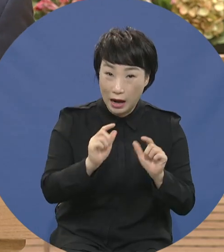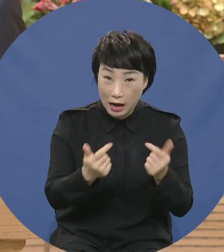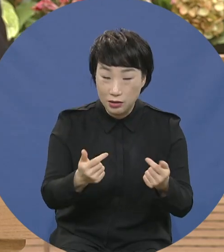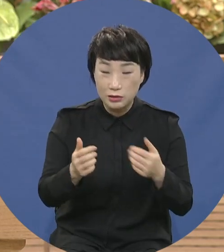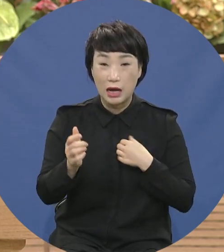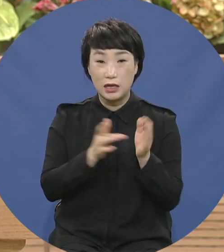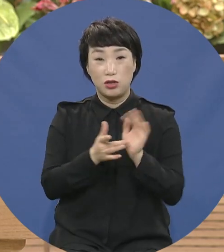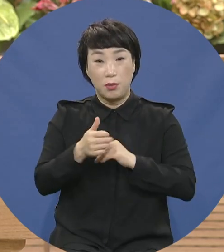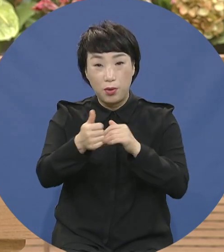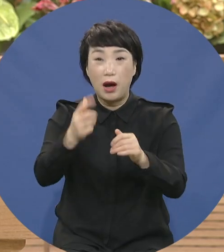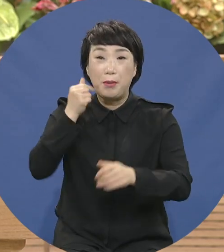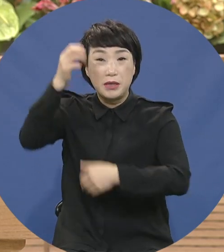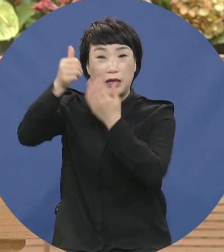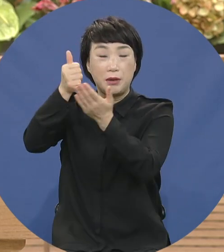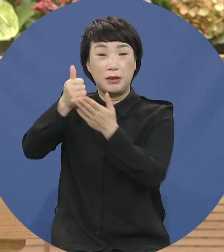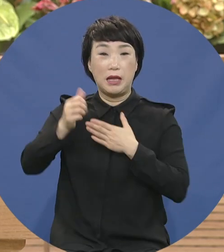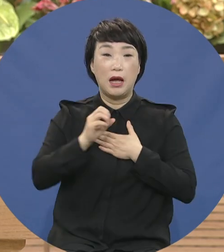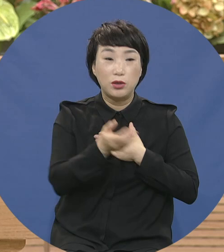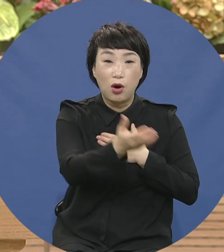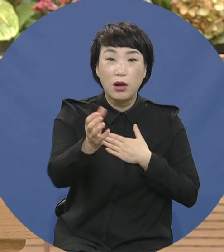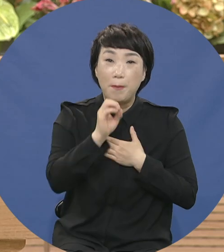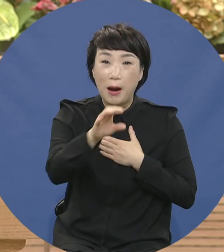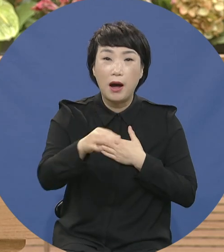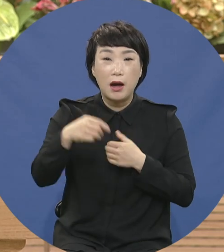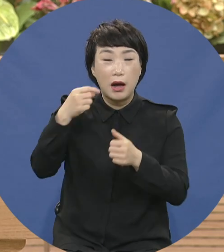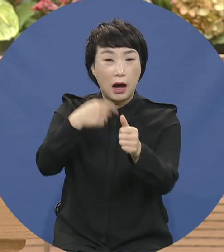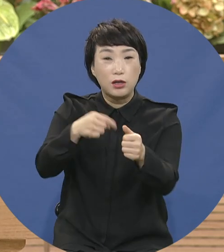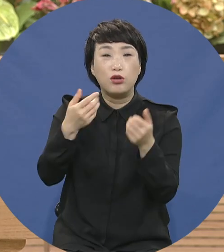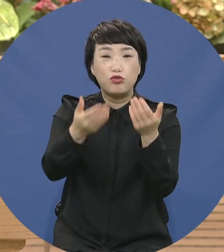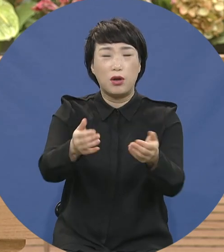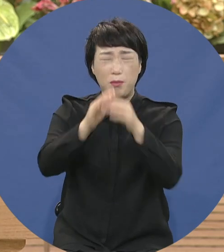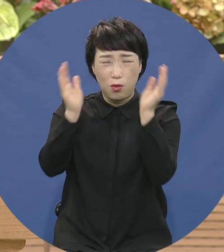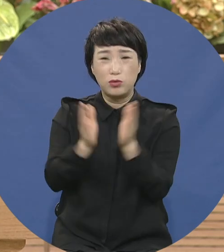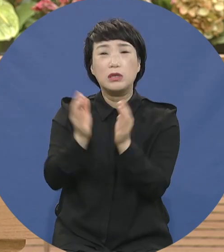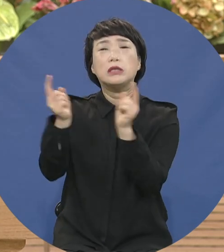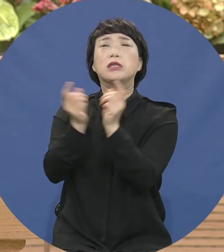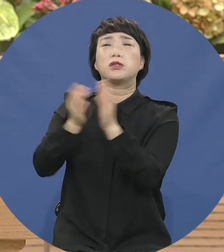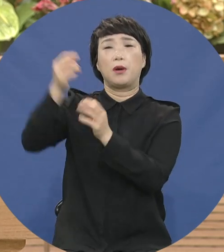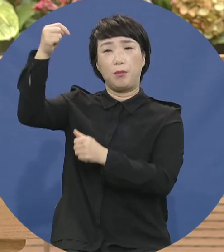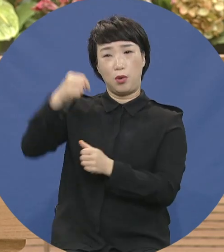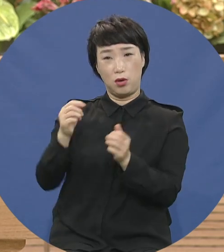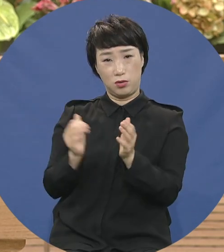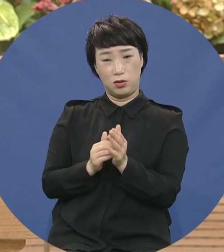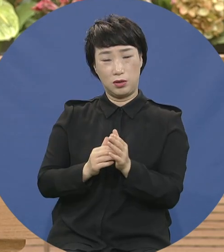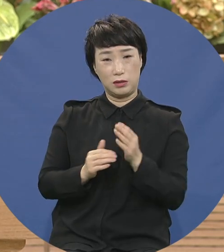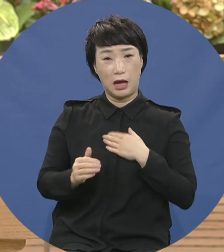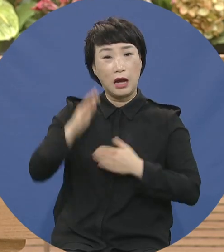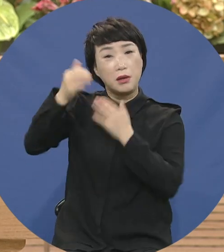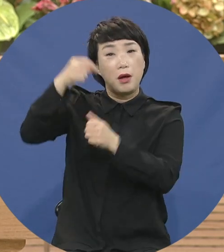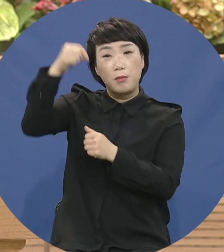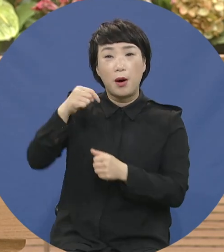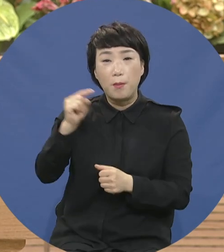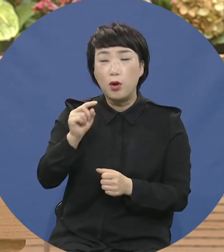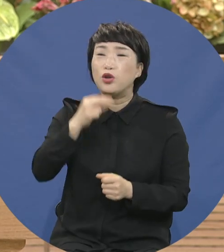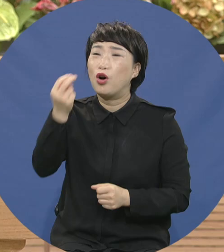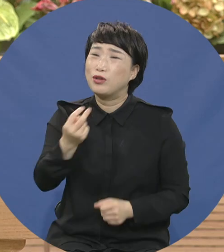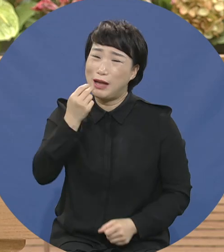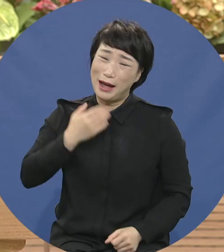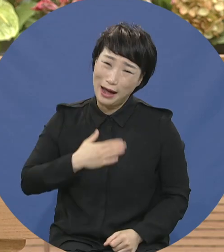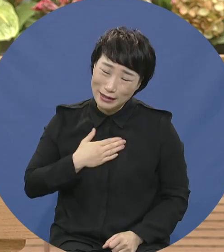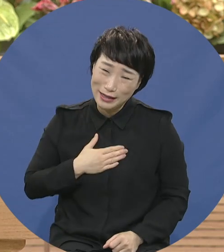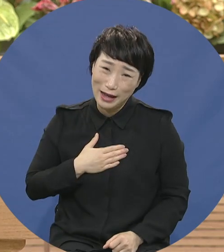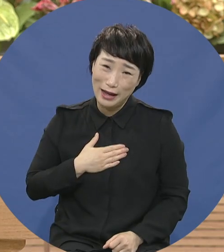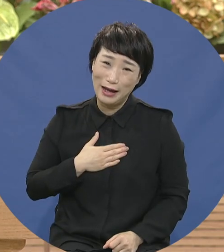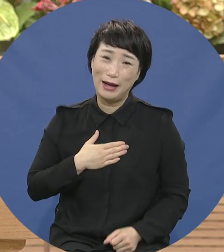나를 보내신 아버지께서 나의 말을 갖고 이룰 것을 친히 명령하여 주셨으니 나는 그의 명령이 영생인